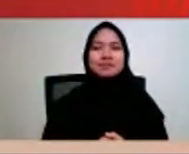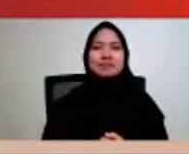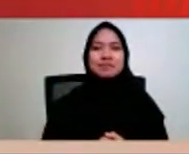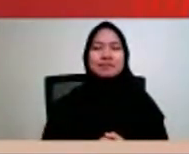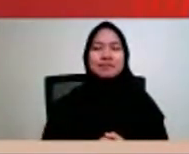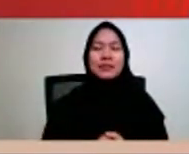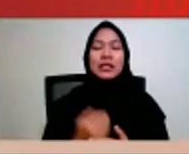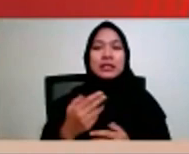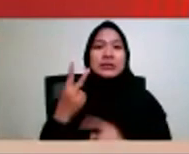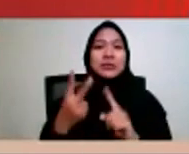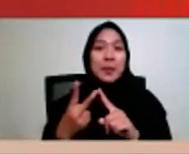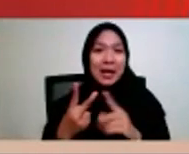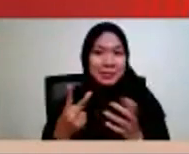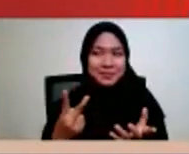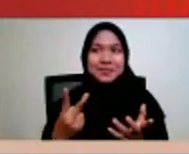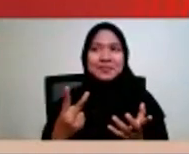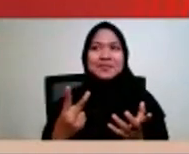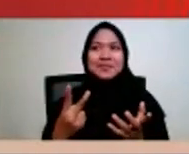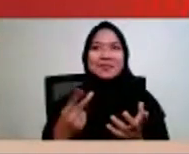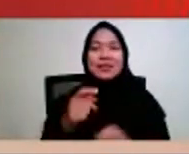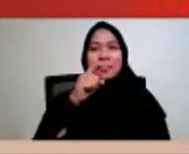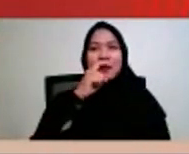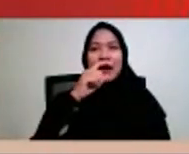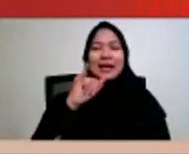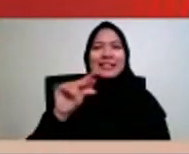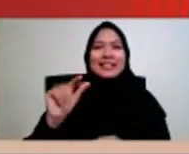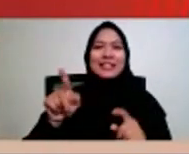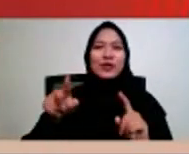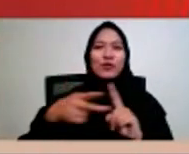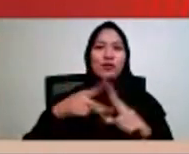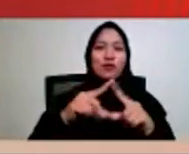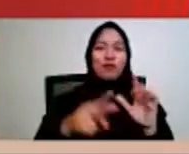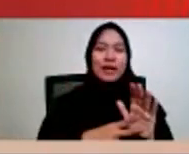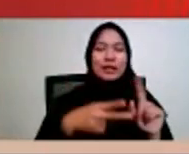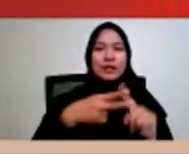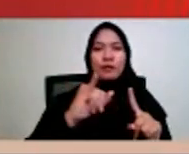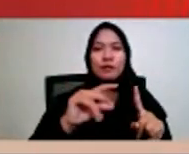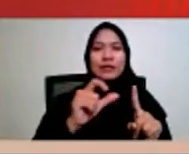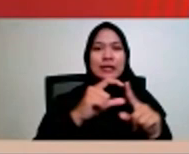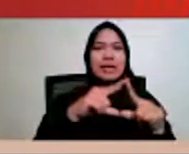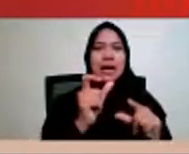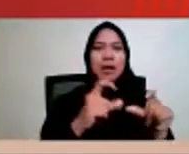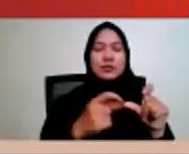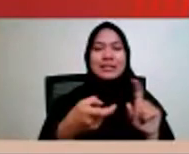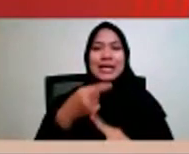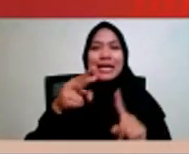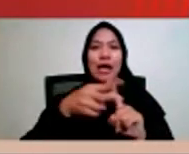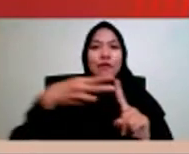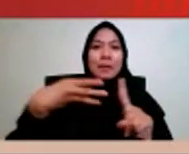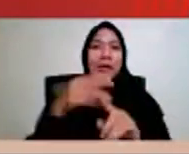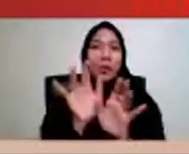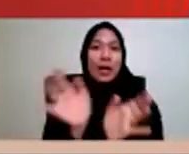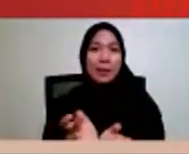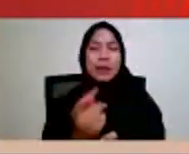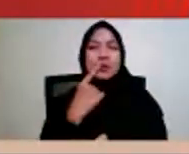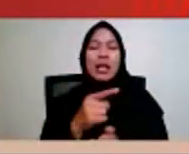kemudian pertanyaan kedua itu dari Pak Irfan Afif Firdaus Dari review game Jadi pertanyaan ini terkait